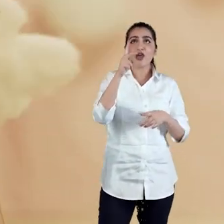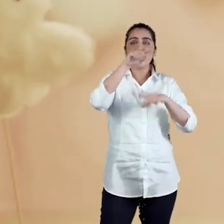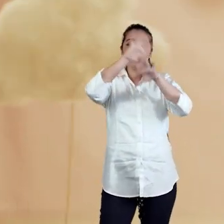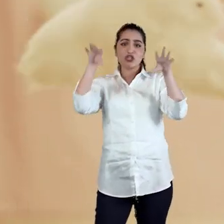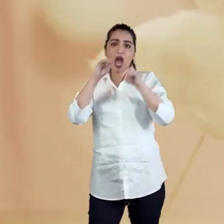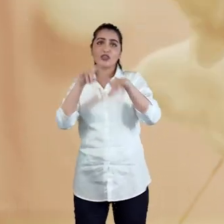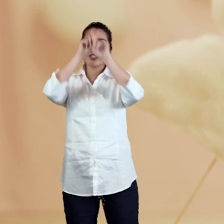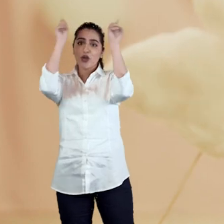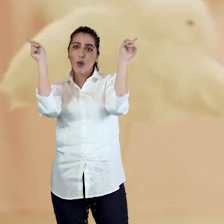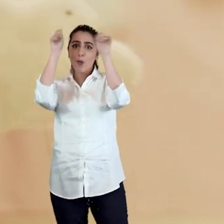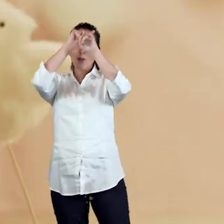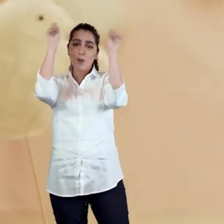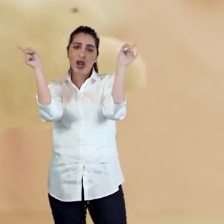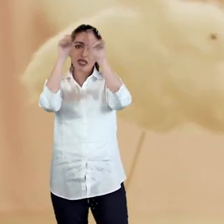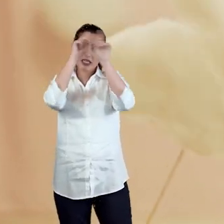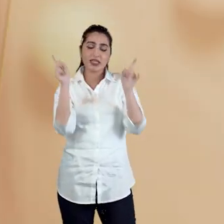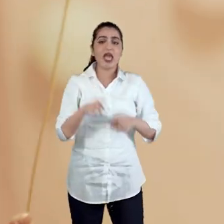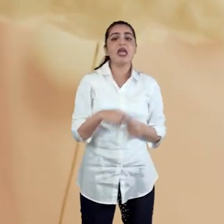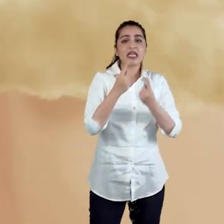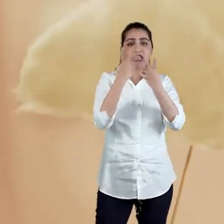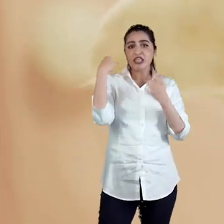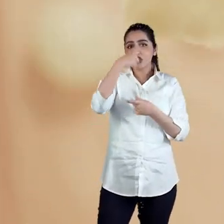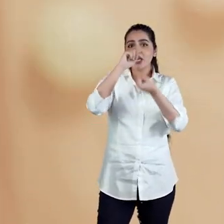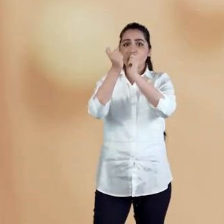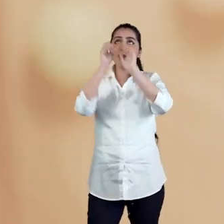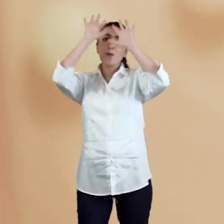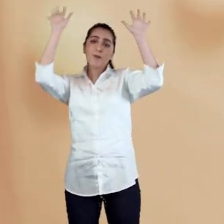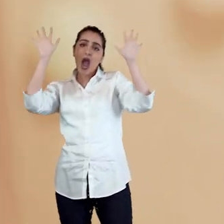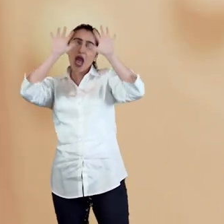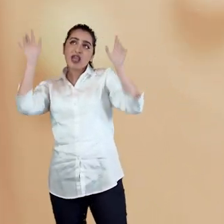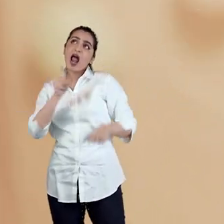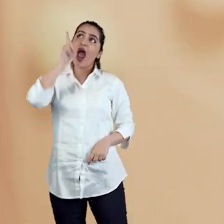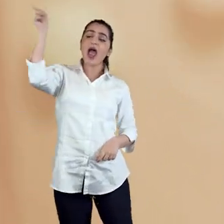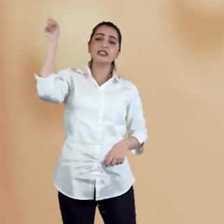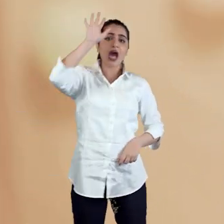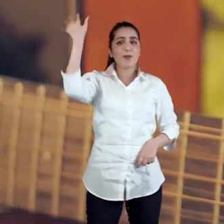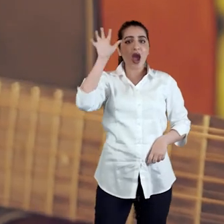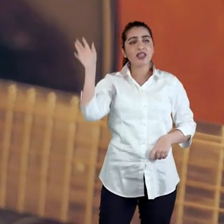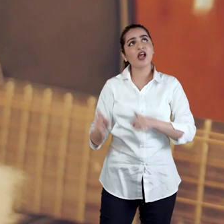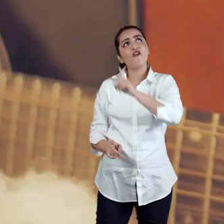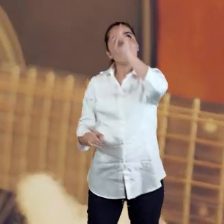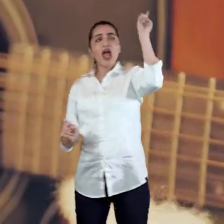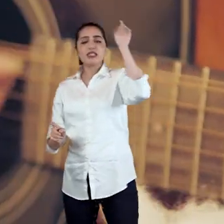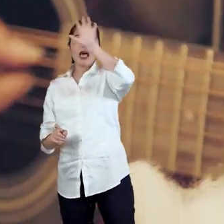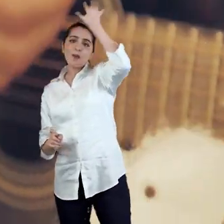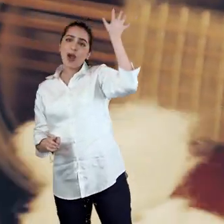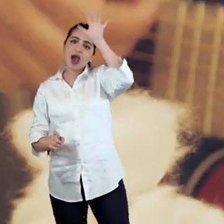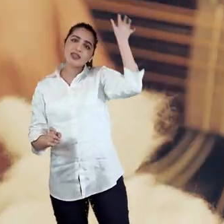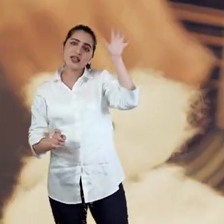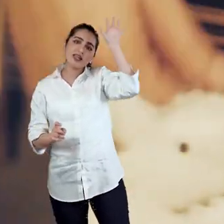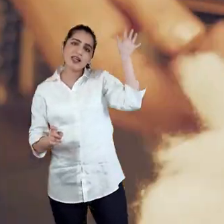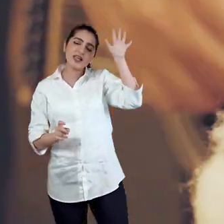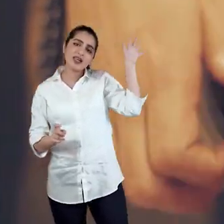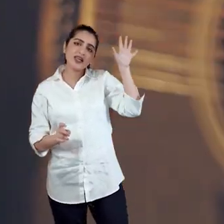देखो जादू सर के ऊपर कितनी शक्लें बदले बादल, ऐसा बादल